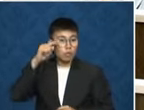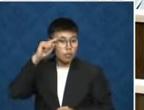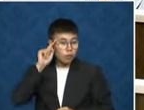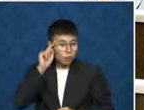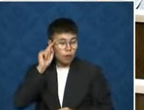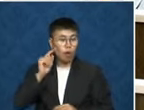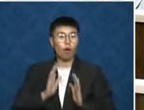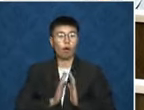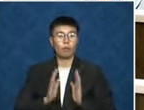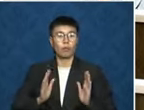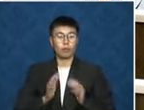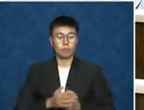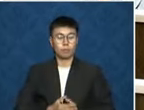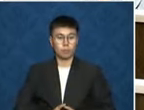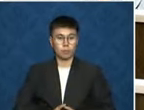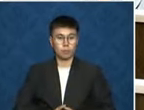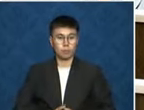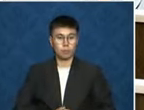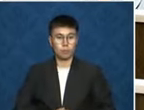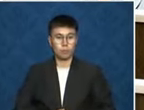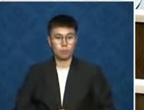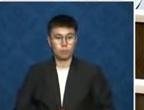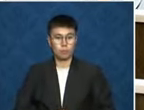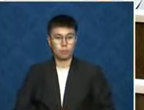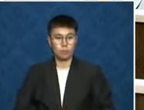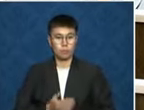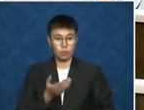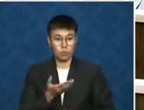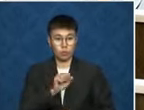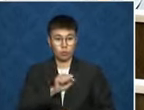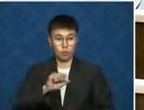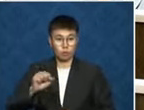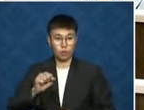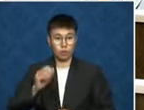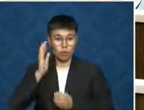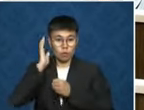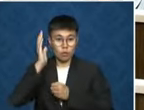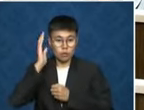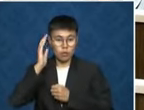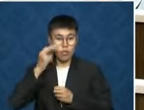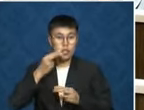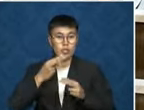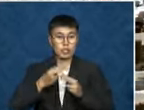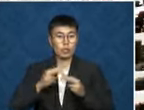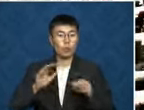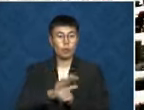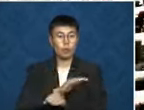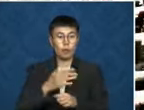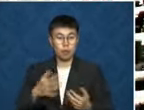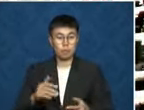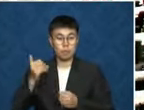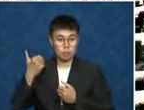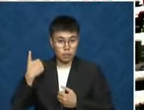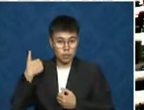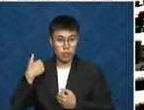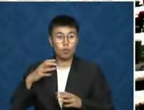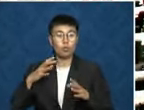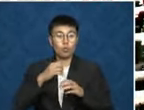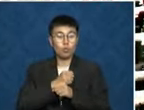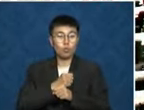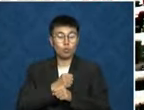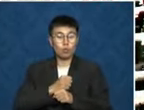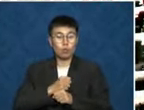ณครับ ครับขอบคุณครับสำหรับสมาชิกที่ลงชื่ออภิปรายก็มีเพียงเท่านี้นะครับต่อไปจะเป็นการอภิปรายสรุปยติของทั้